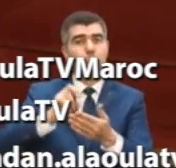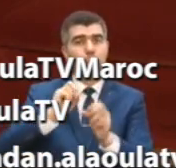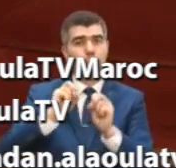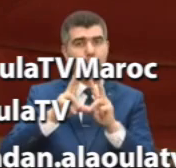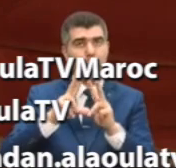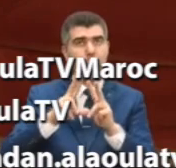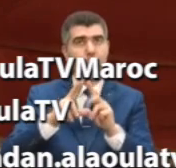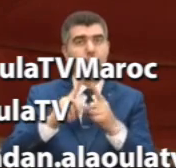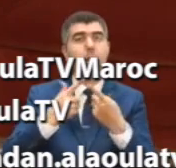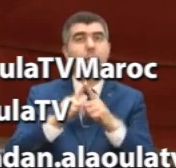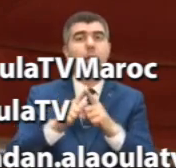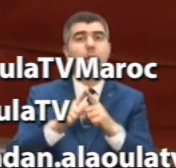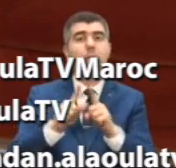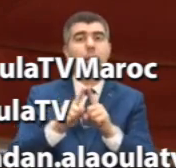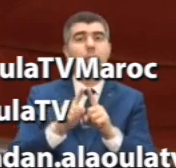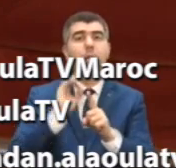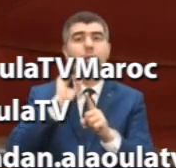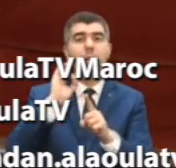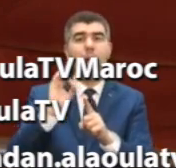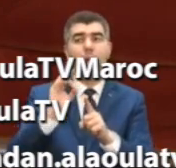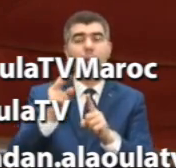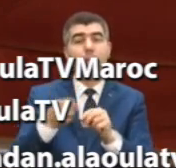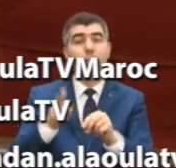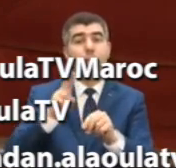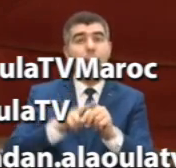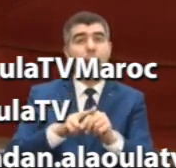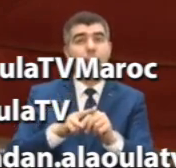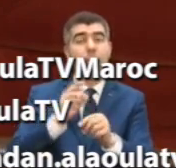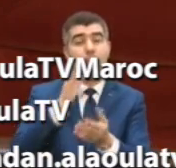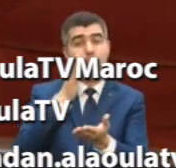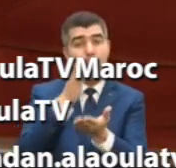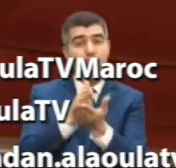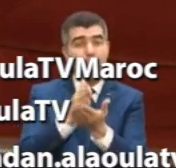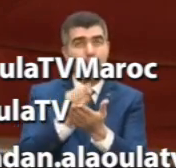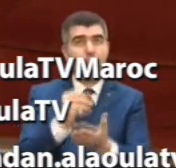ديال الجميع لان كان كفاءه وطنيه. شكرا. والان